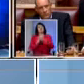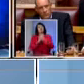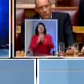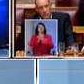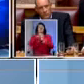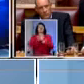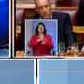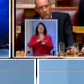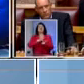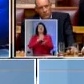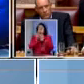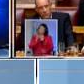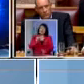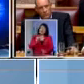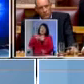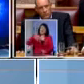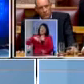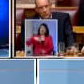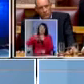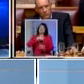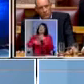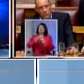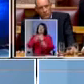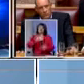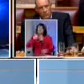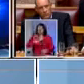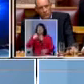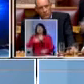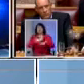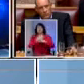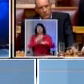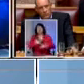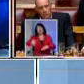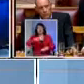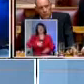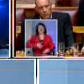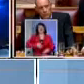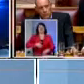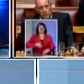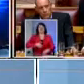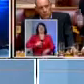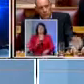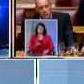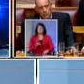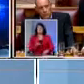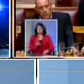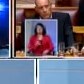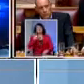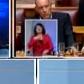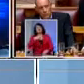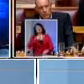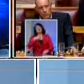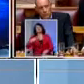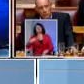Επειδή τους έθεσα το θέμα γιατί ψηφίζεται κατά της απλής